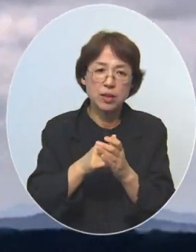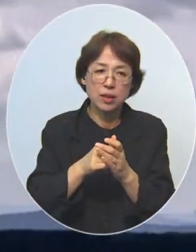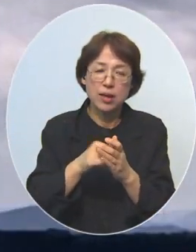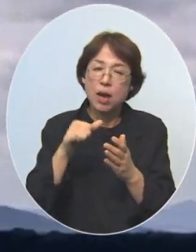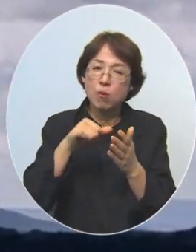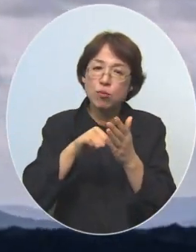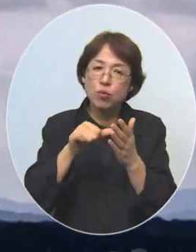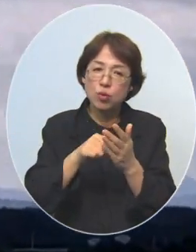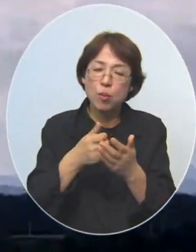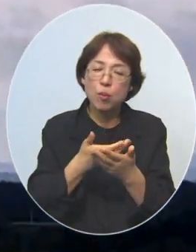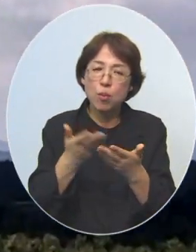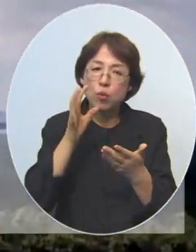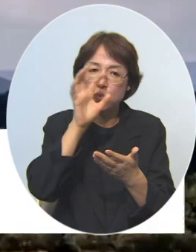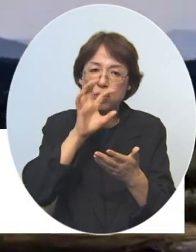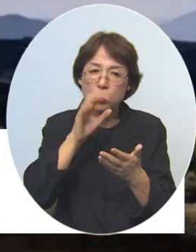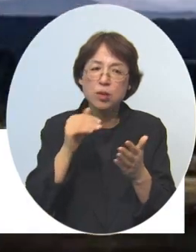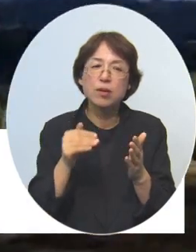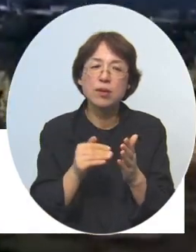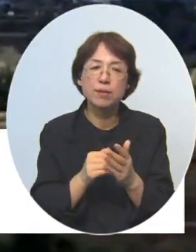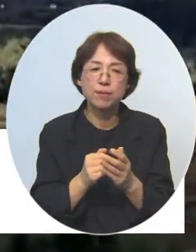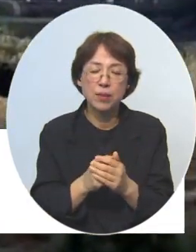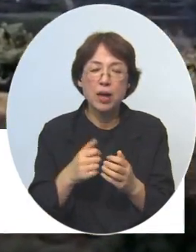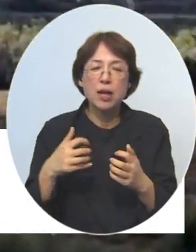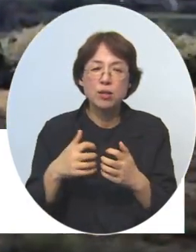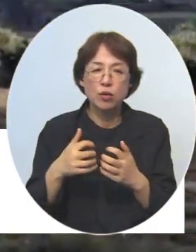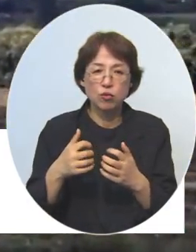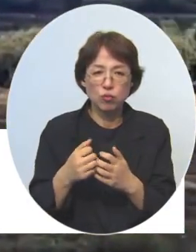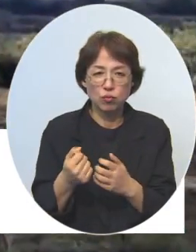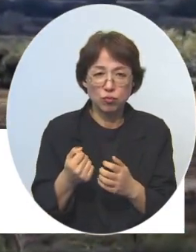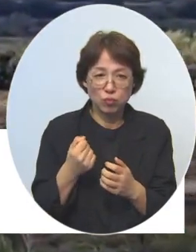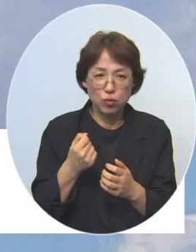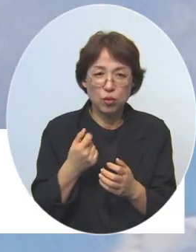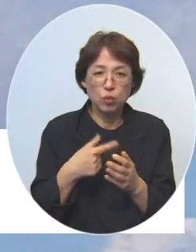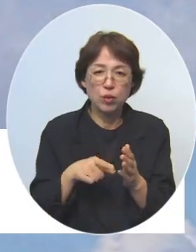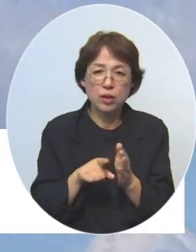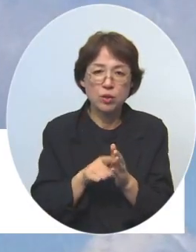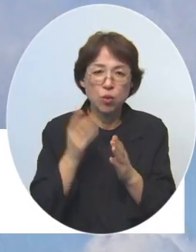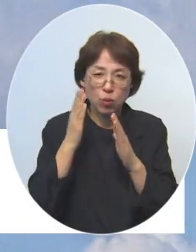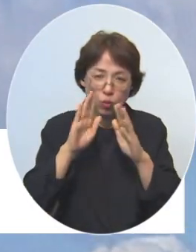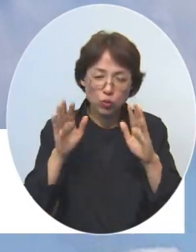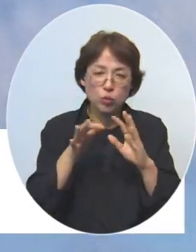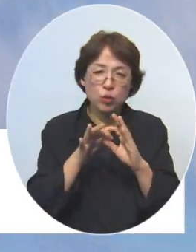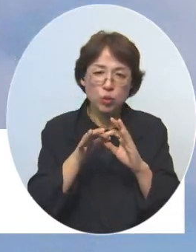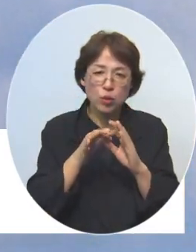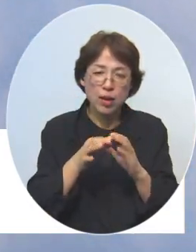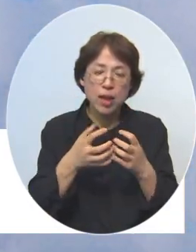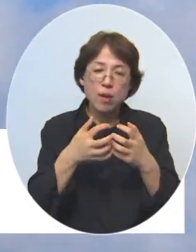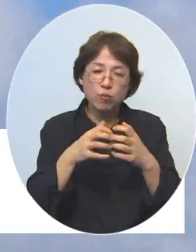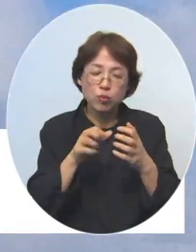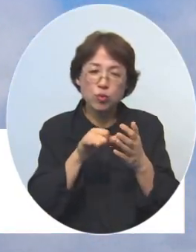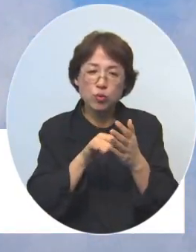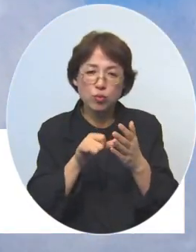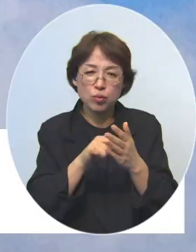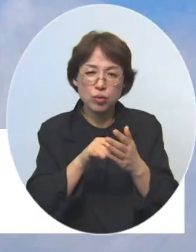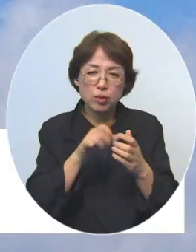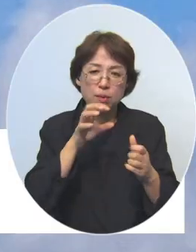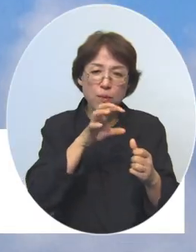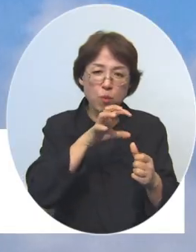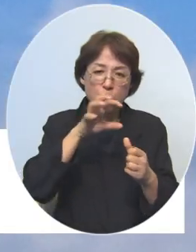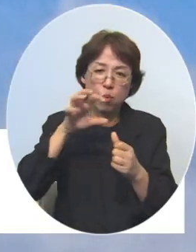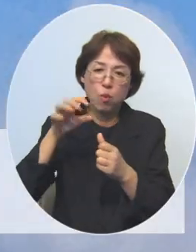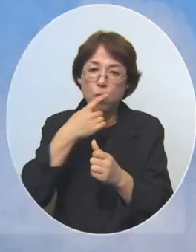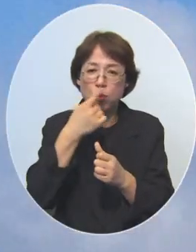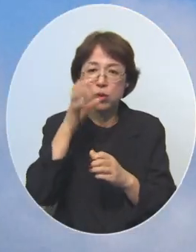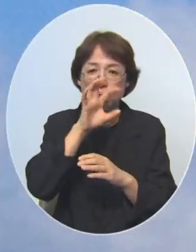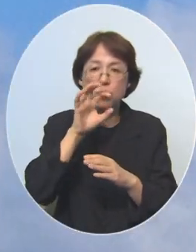훈련은 작전을 수행하는 전투 부대의 전투력 유지를 위해 공중을 통한 장비와 물자의 적시 수송을 보장하는